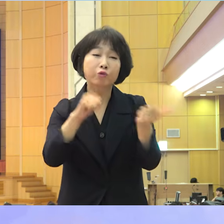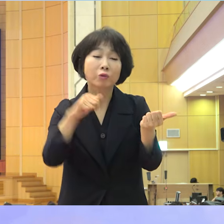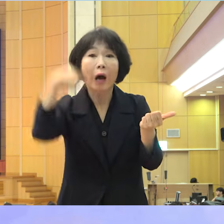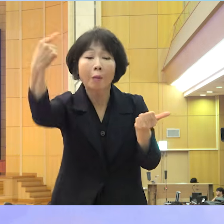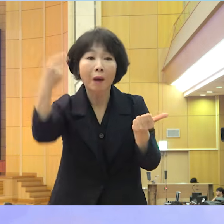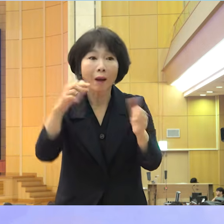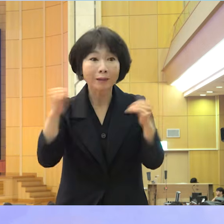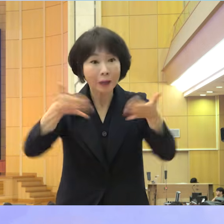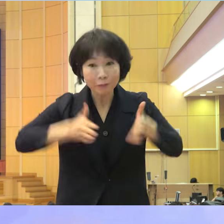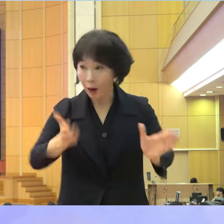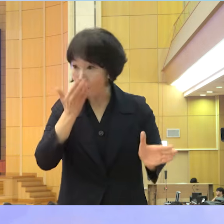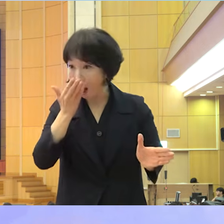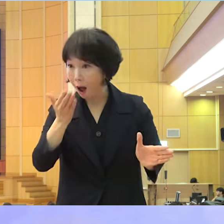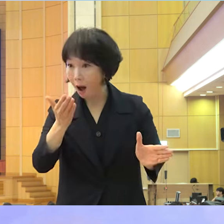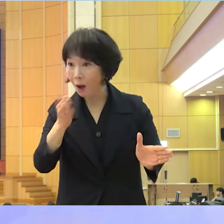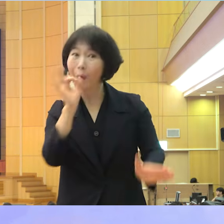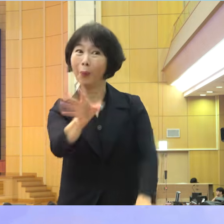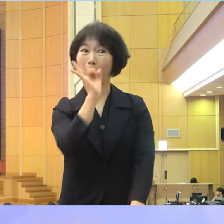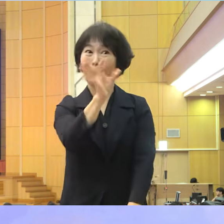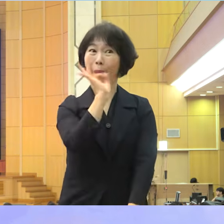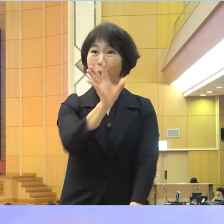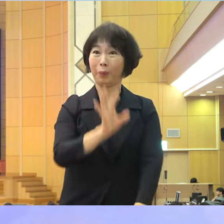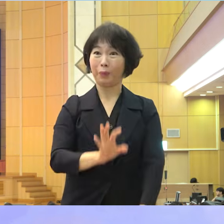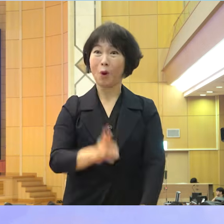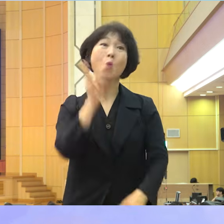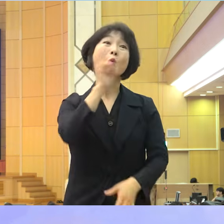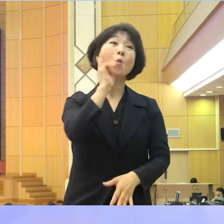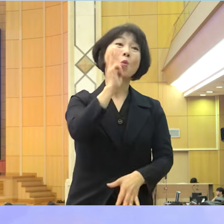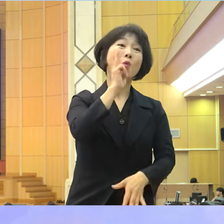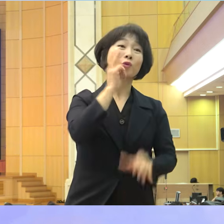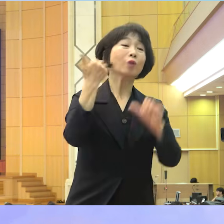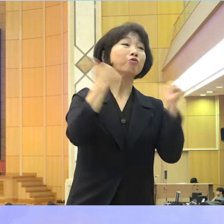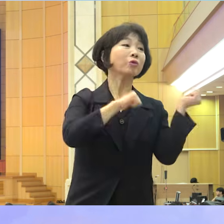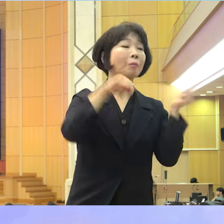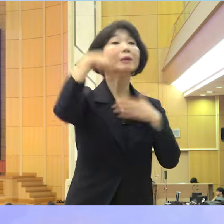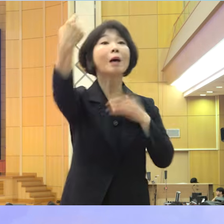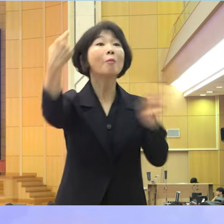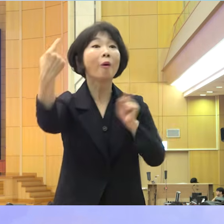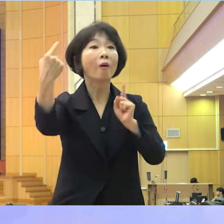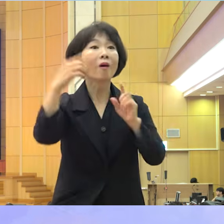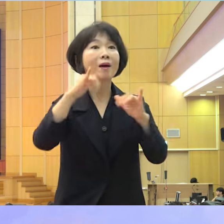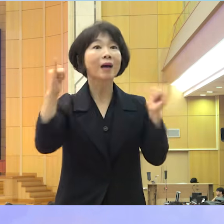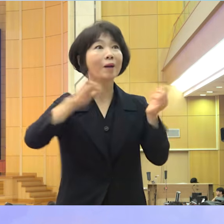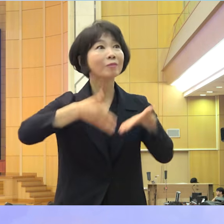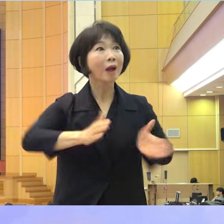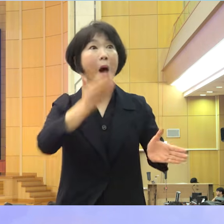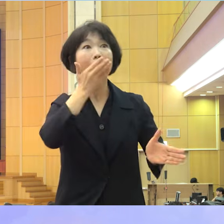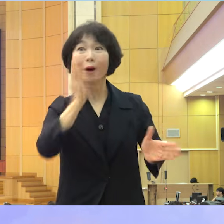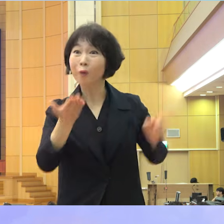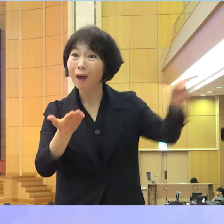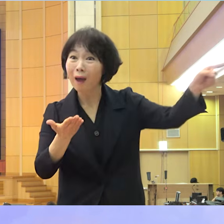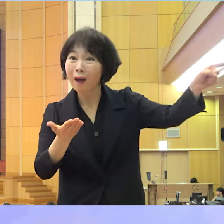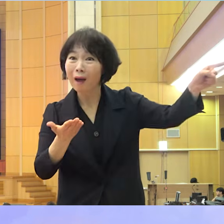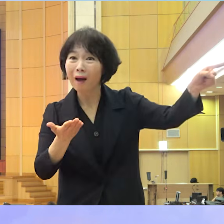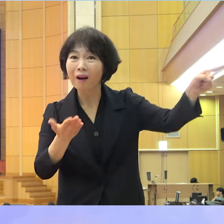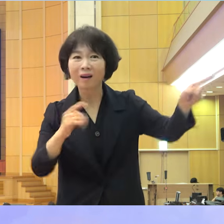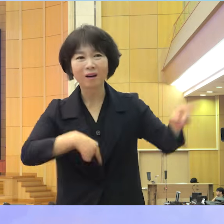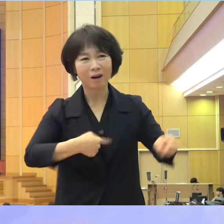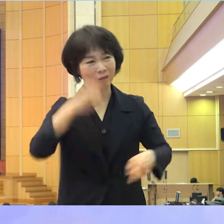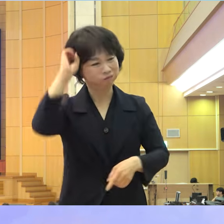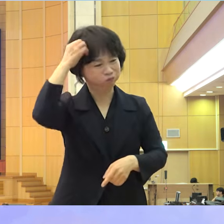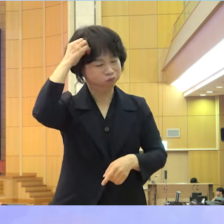됐다. 이게 정말 최고의 배웠다고 하는 지식인 학자가 그런 걸 주장하고